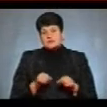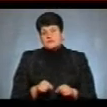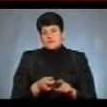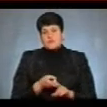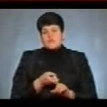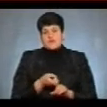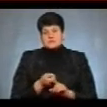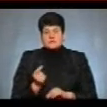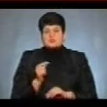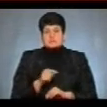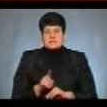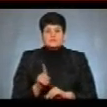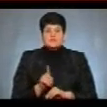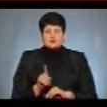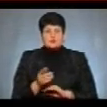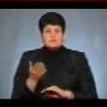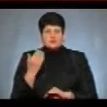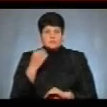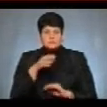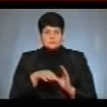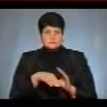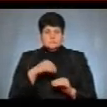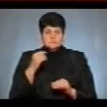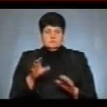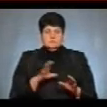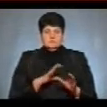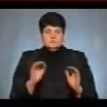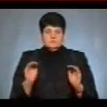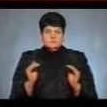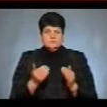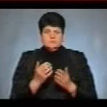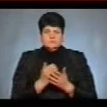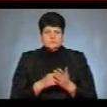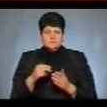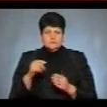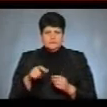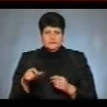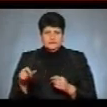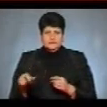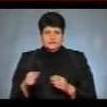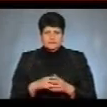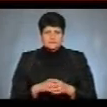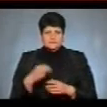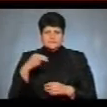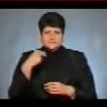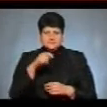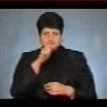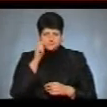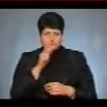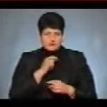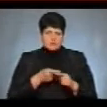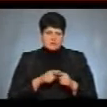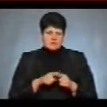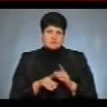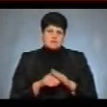що все-таки на минулих виборах було менше значить, кандидатів в президенти України. На цих